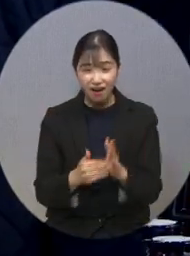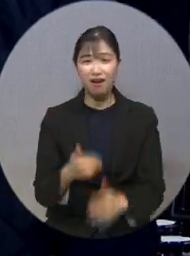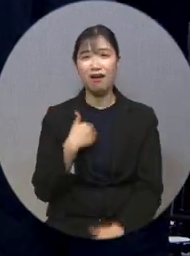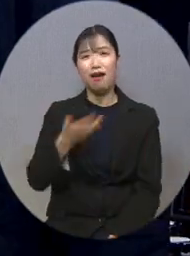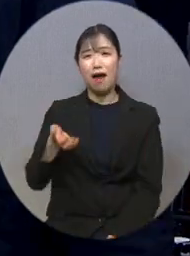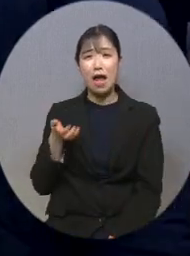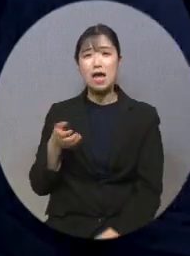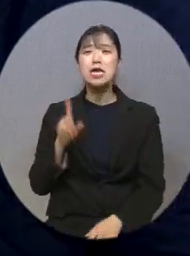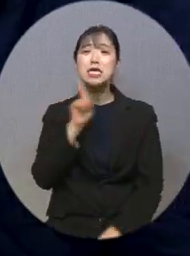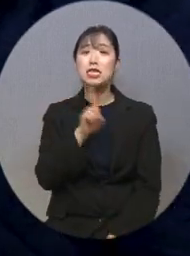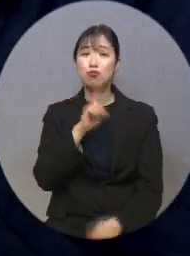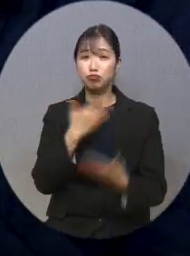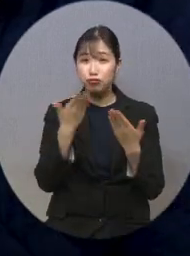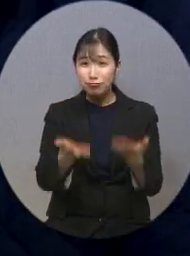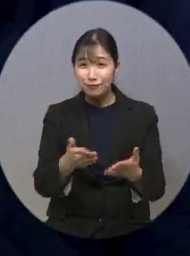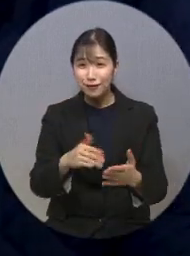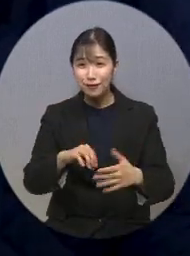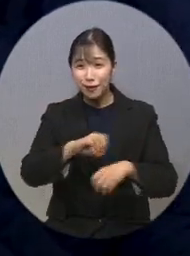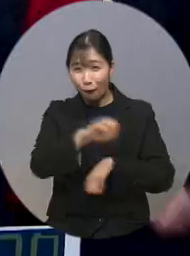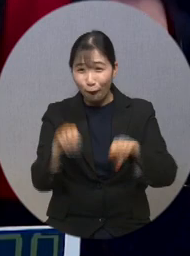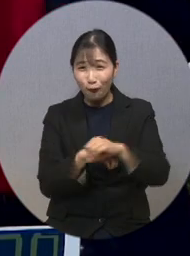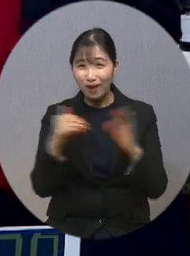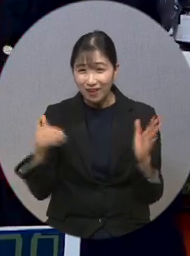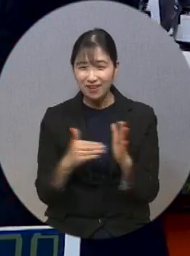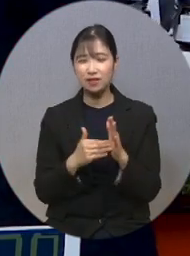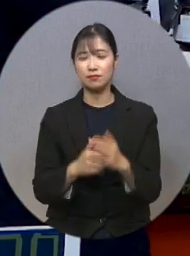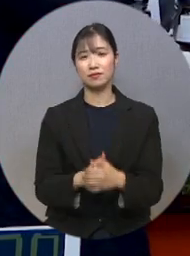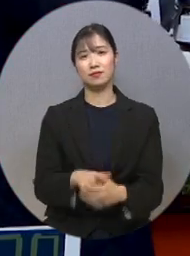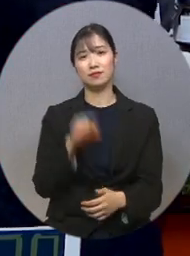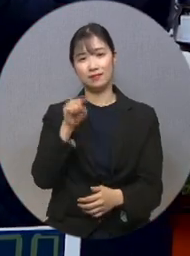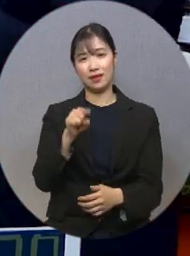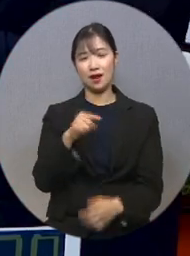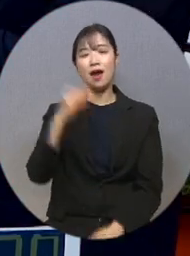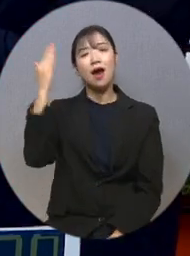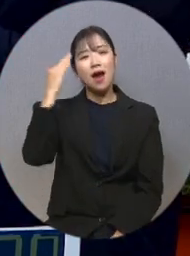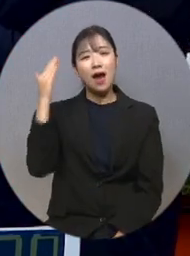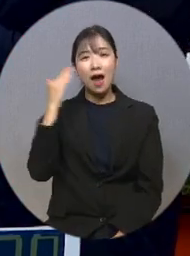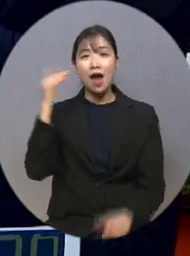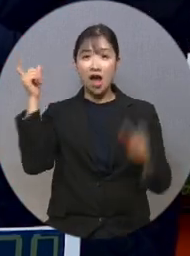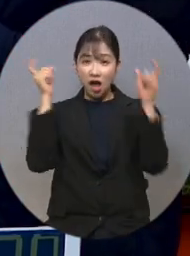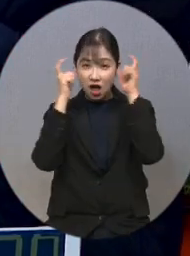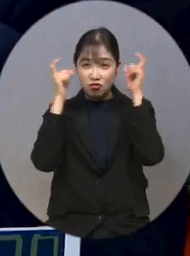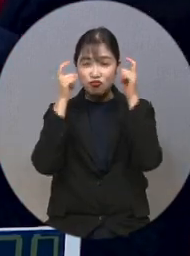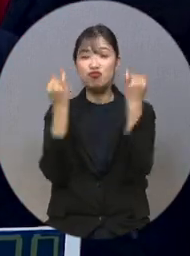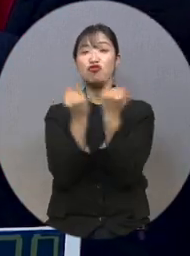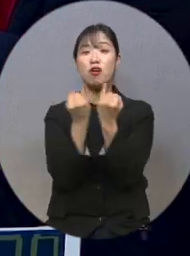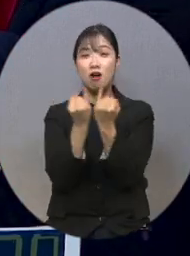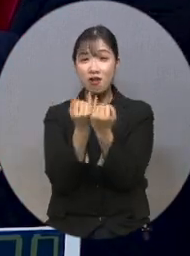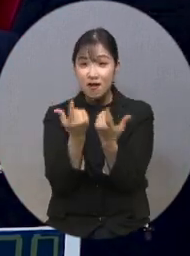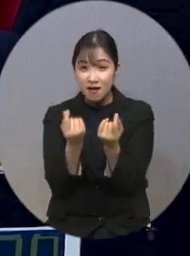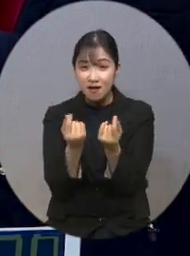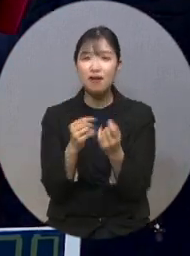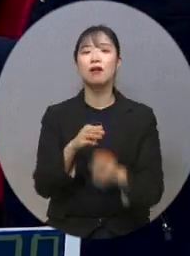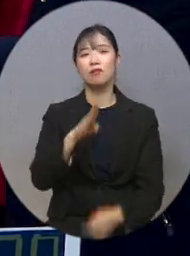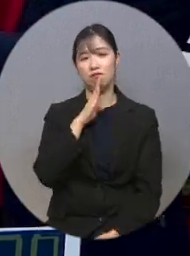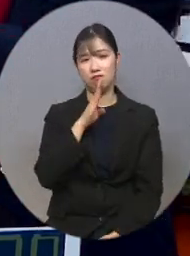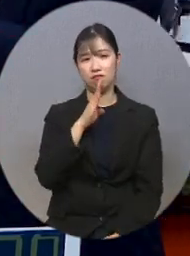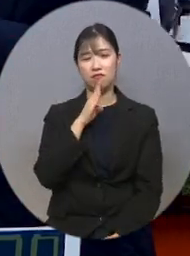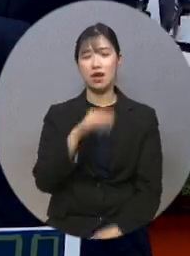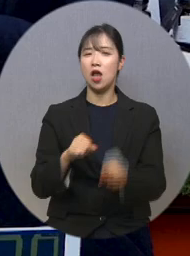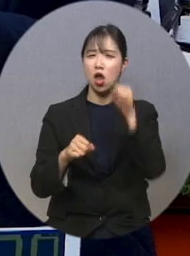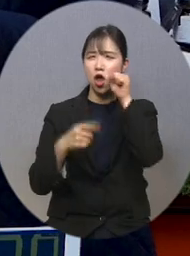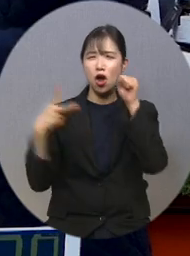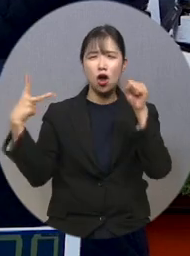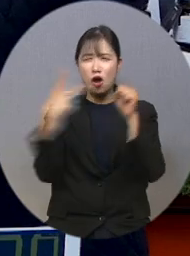우리 1분 드린다고 했는데 끝난겨? 그러게요. 지금 한우 암소란 말이죠? 네, 한우 암소입니다. 저희는 거세우는